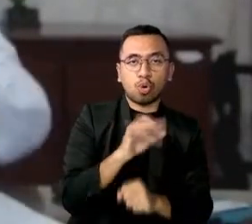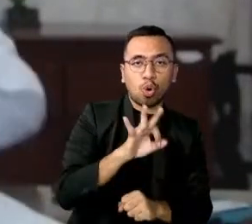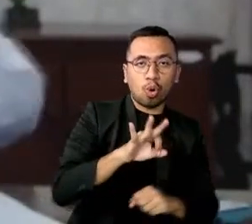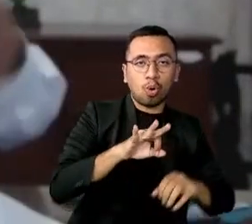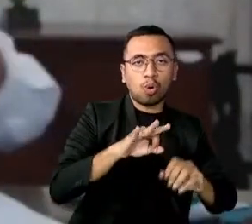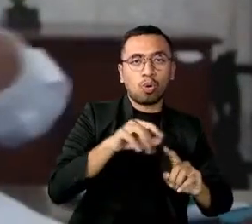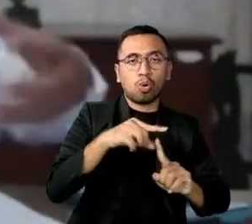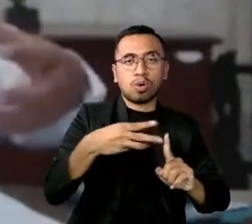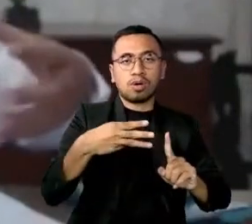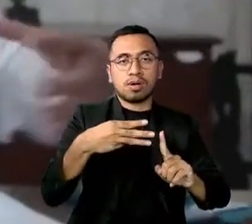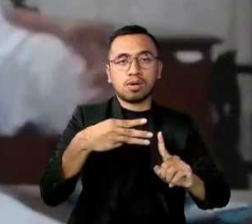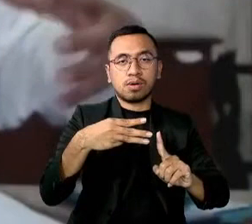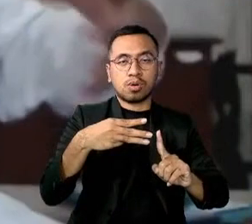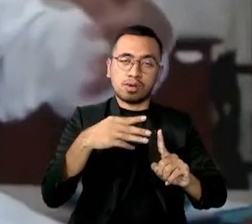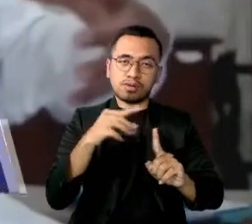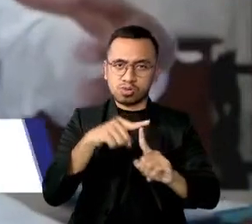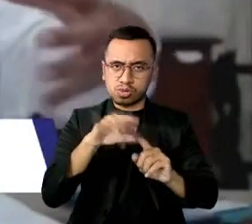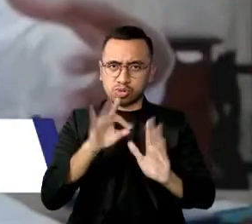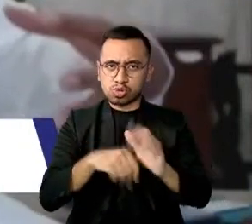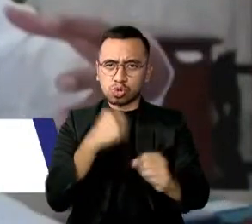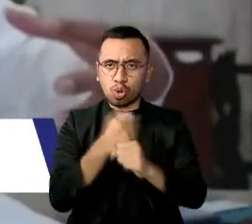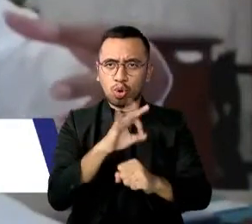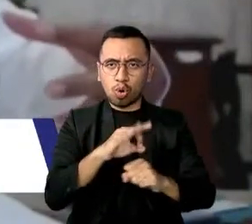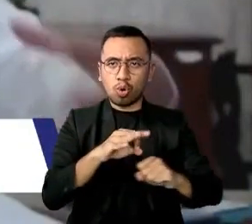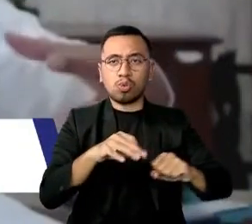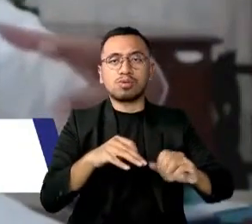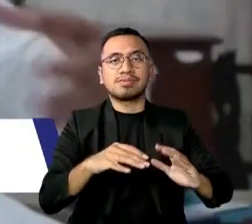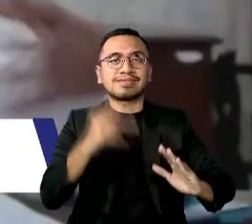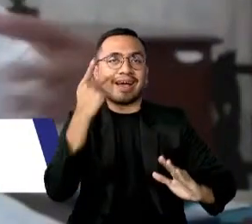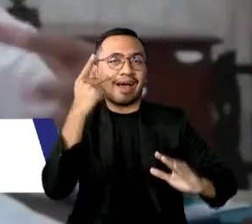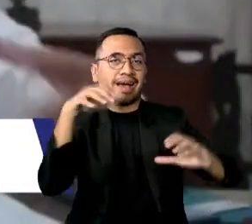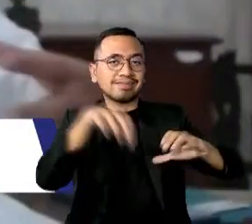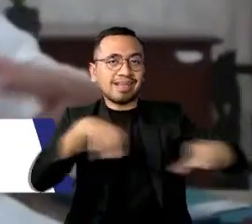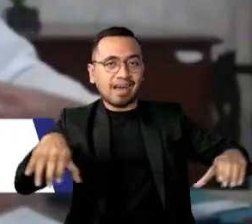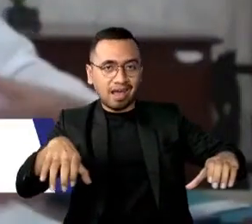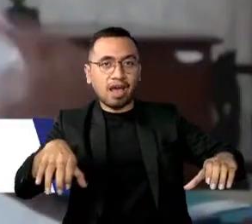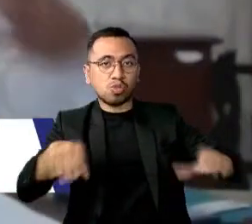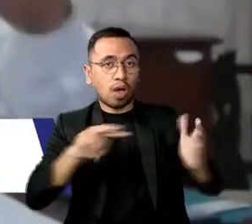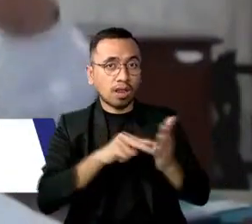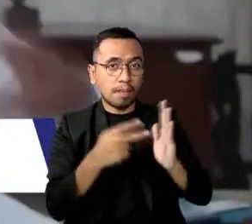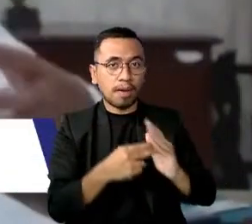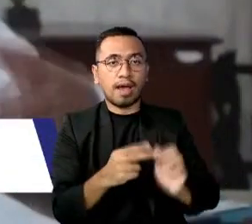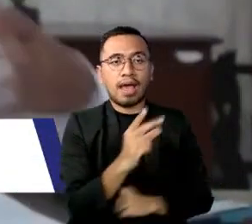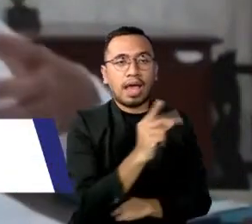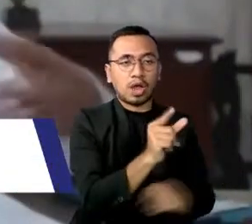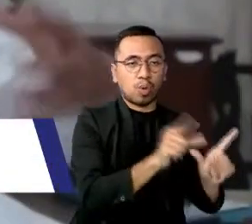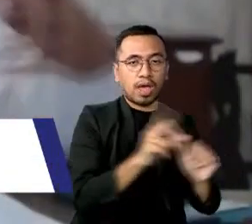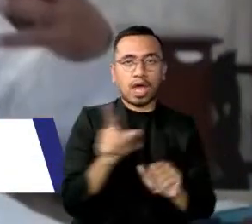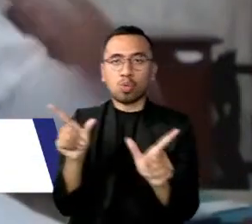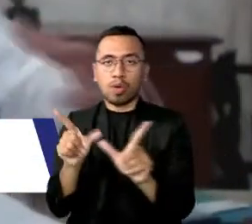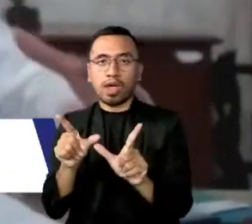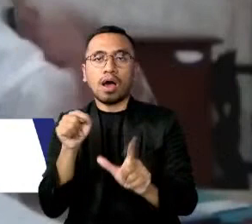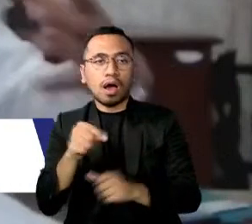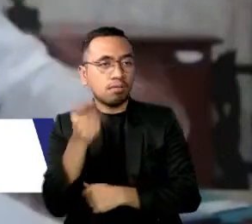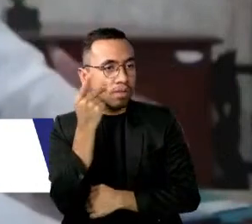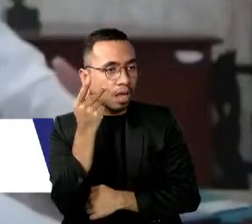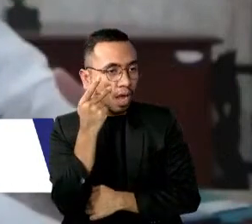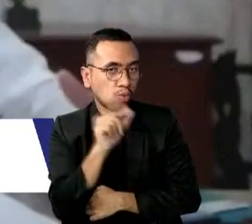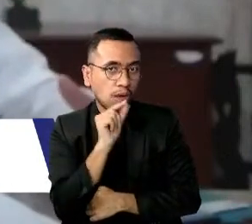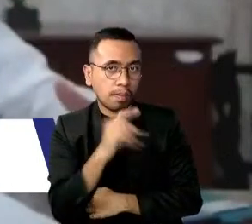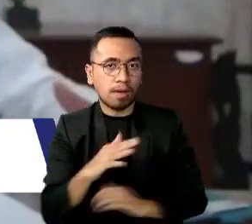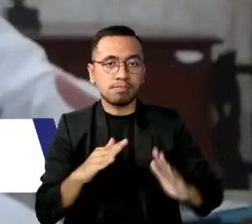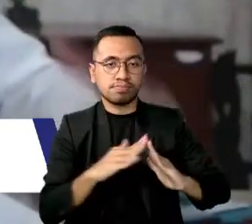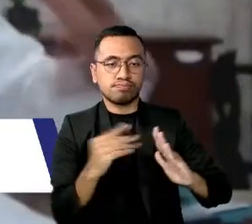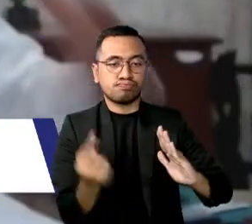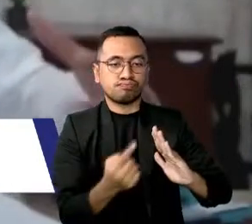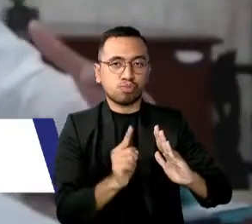am akan melihat dalam satuan RW itu ya bisa saling menjaga bukan hanya menjaga seorang sakit supaya enggak